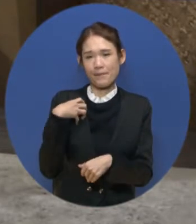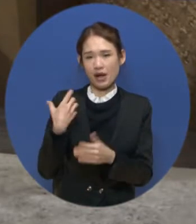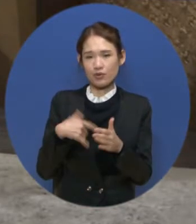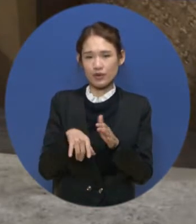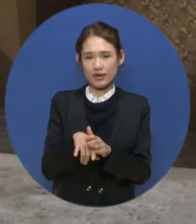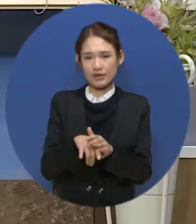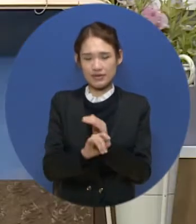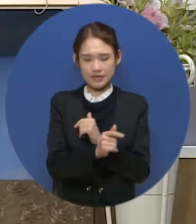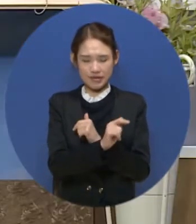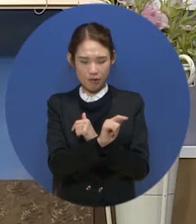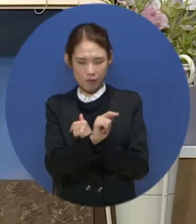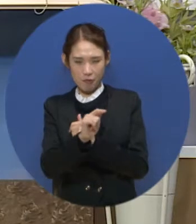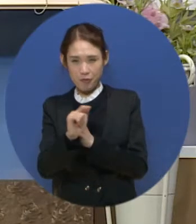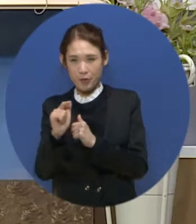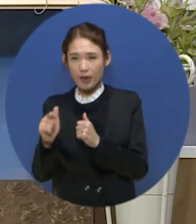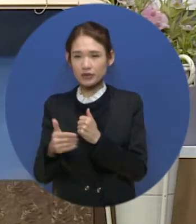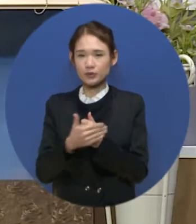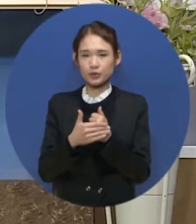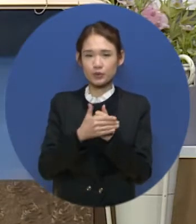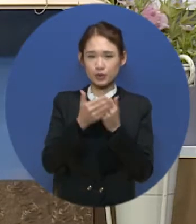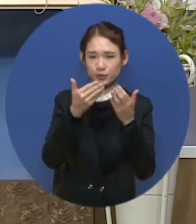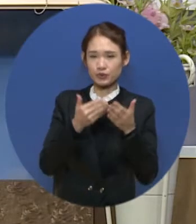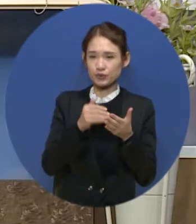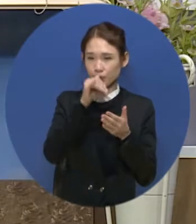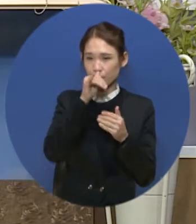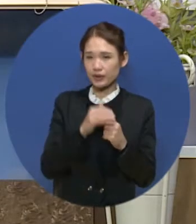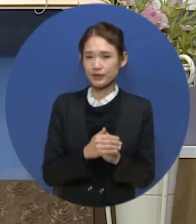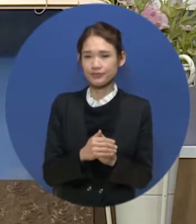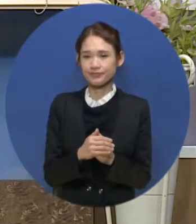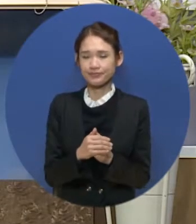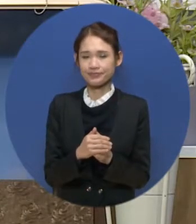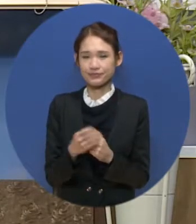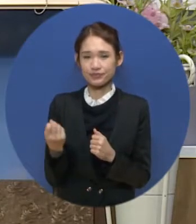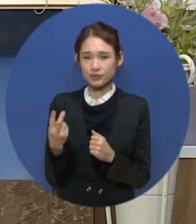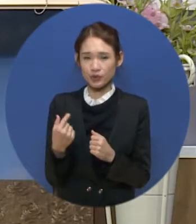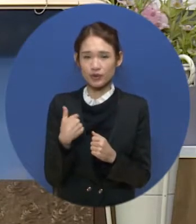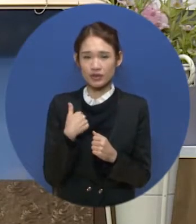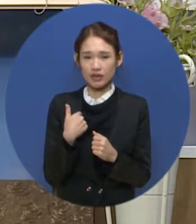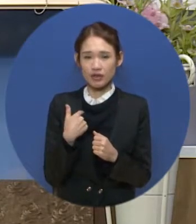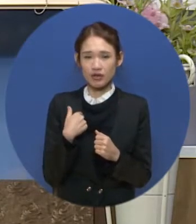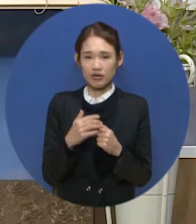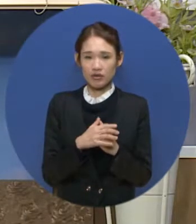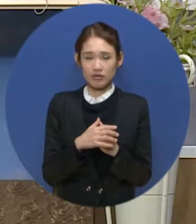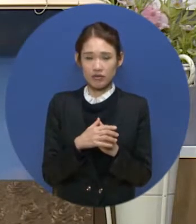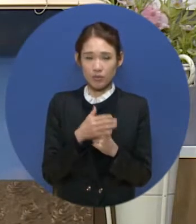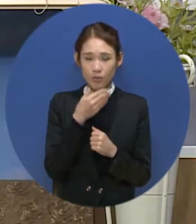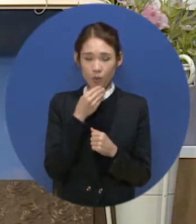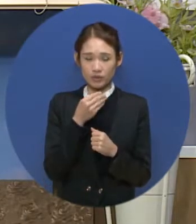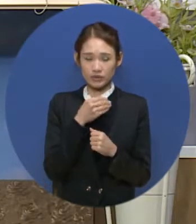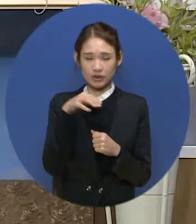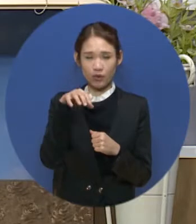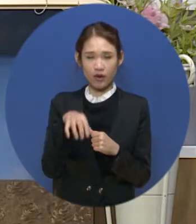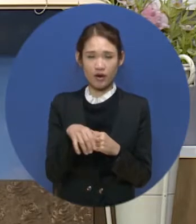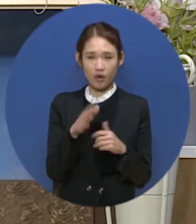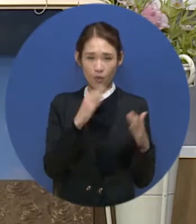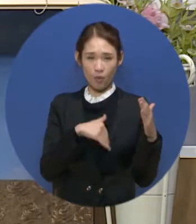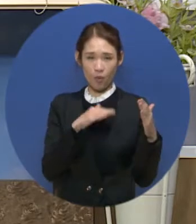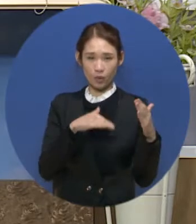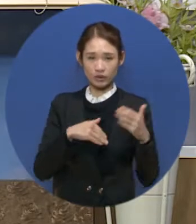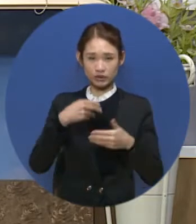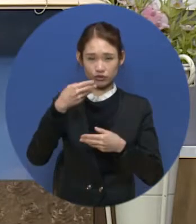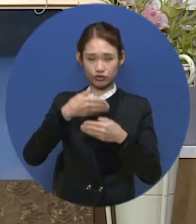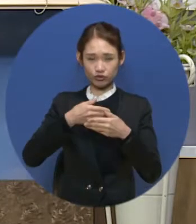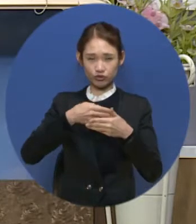또 그런 도움들을 주고 계신 것 같은데요. 그리고 또 제가 보니까 이 복지관에서 공식 유튜브